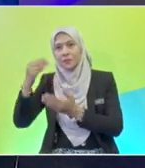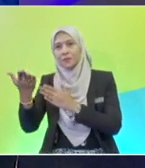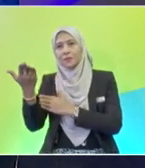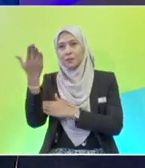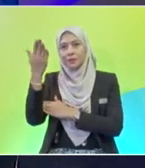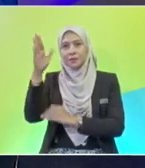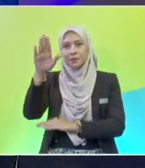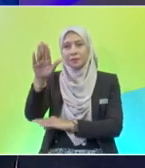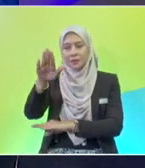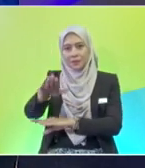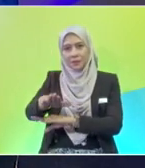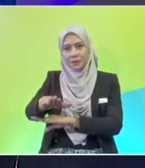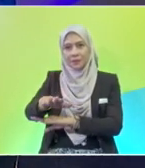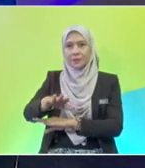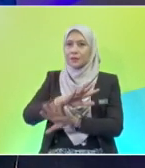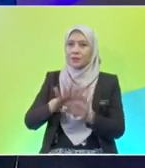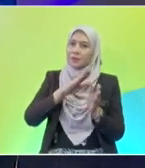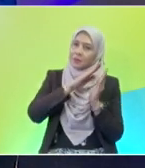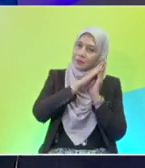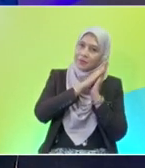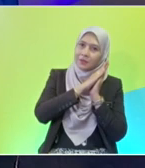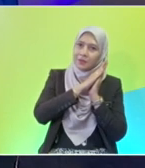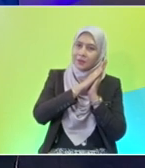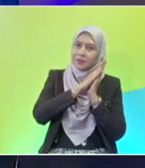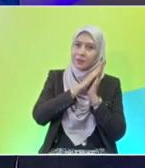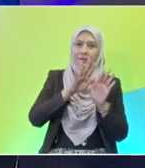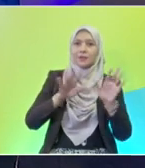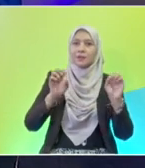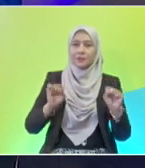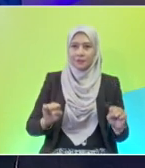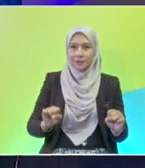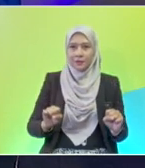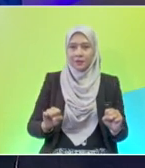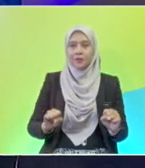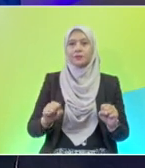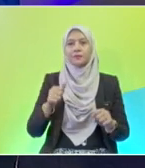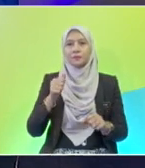mesti ada jadwal itu mungkin kita guna satu jam untuk latihan